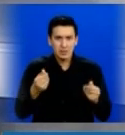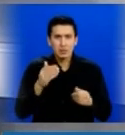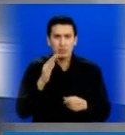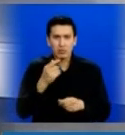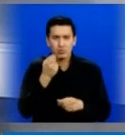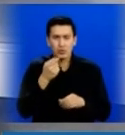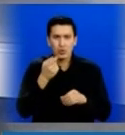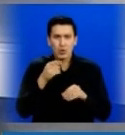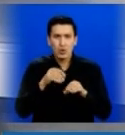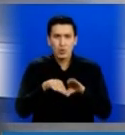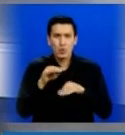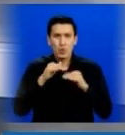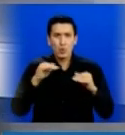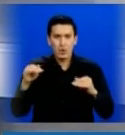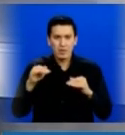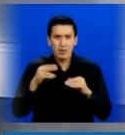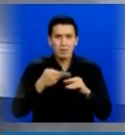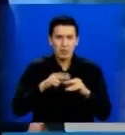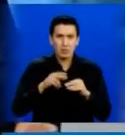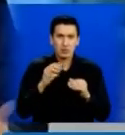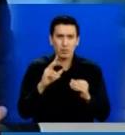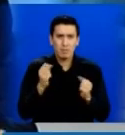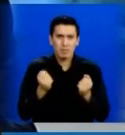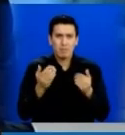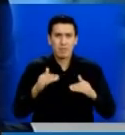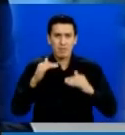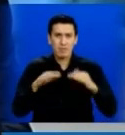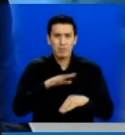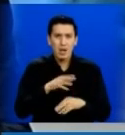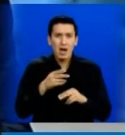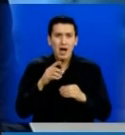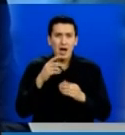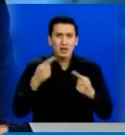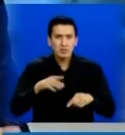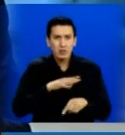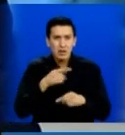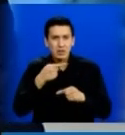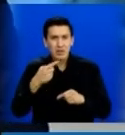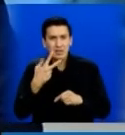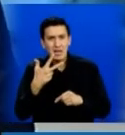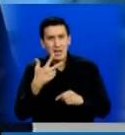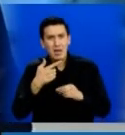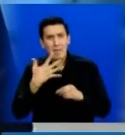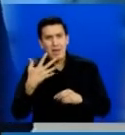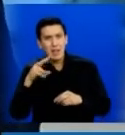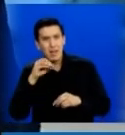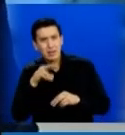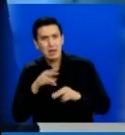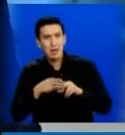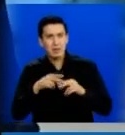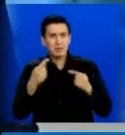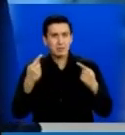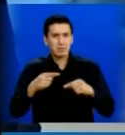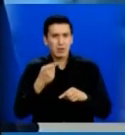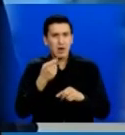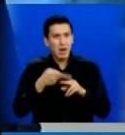есть достаточно хорошего уровня, чтобы немного держаться на плаву. Кризис предрекают на 3-5 лет, годы особой нестабильности. Угу.